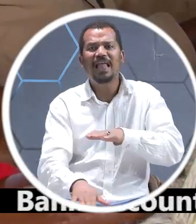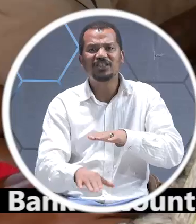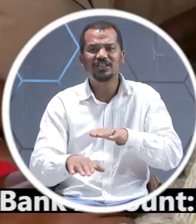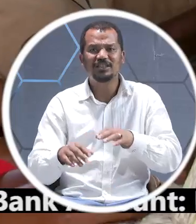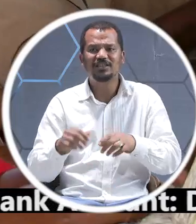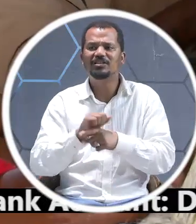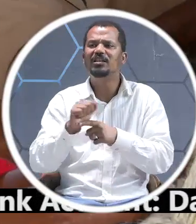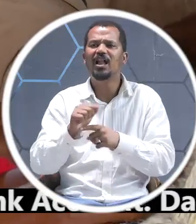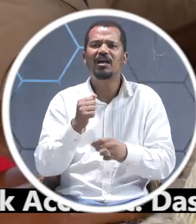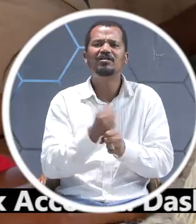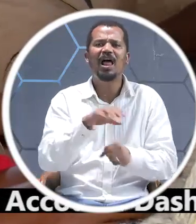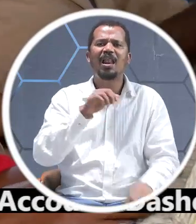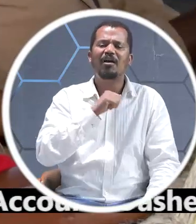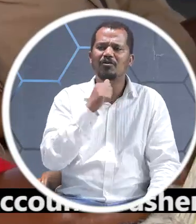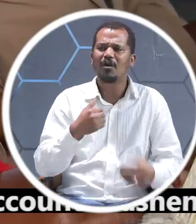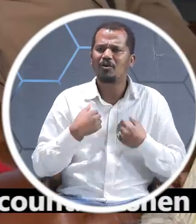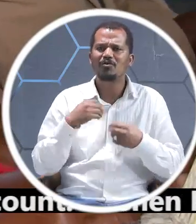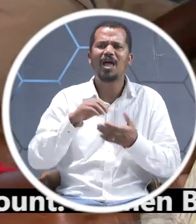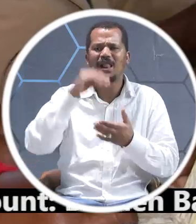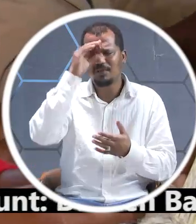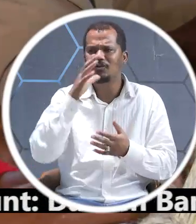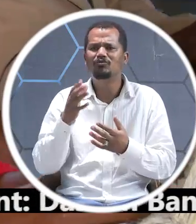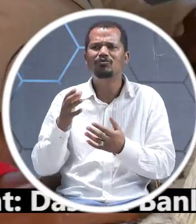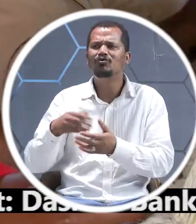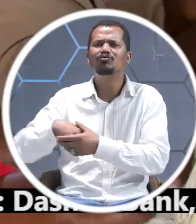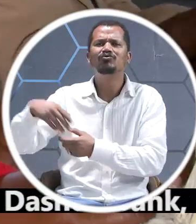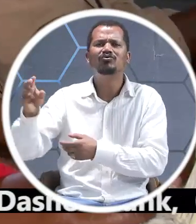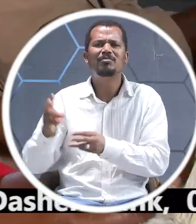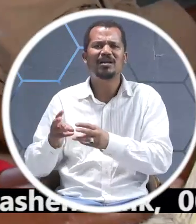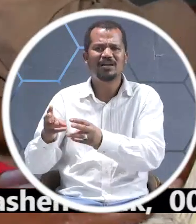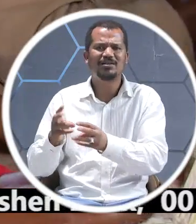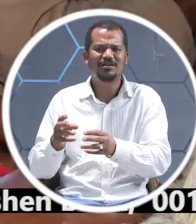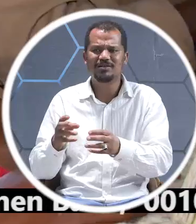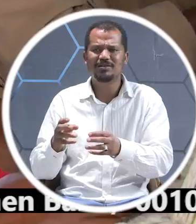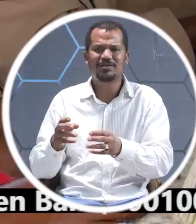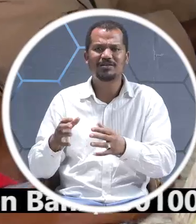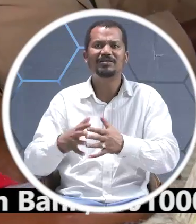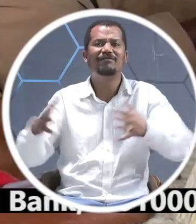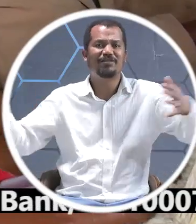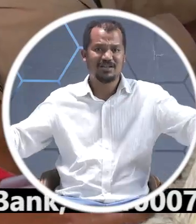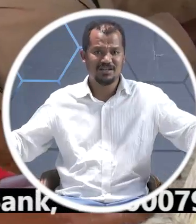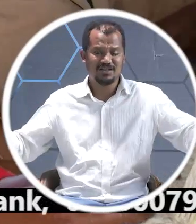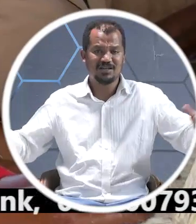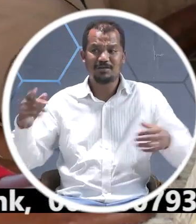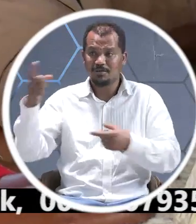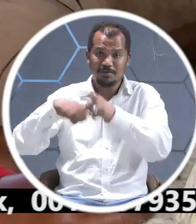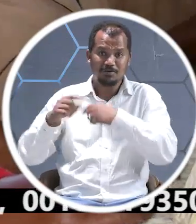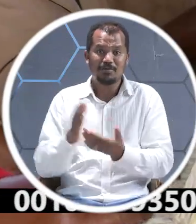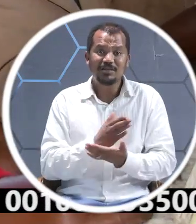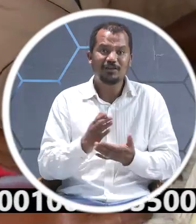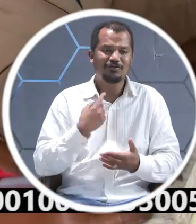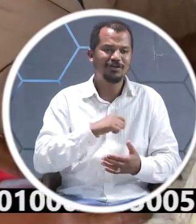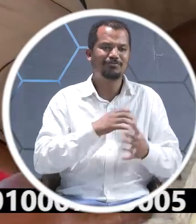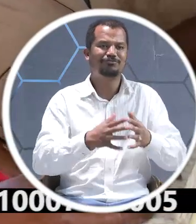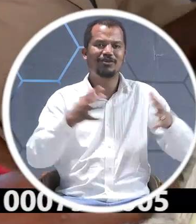دزیو سالت رو سرالیال وار وارلو یال سالت آم بزود چالو اسپالت گا بوت او صفحه بیل نزاعا متو بیستا فو اینجا